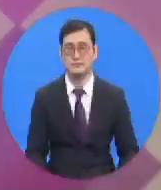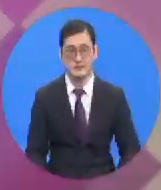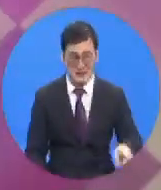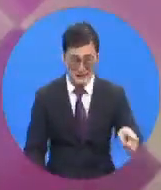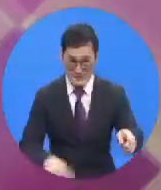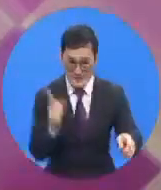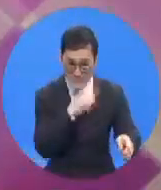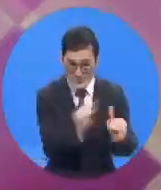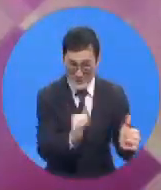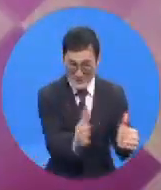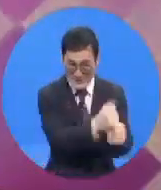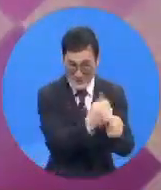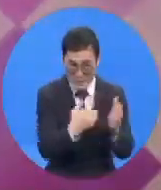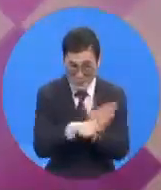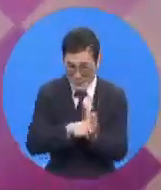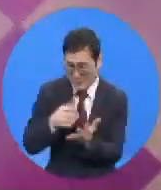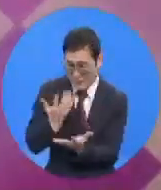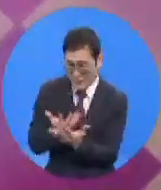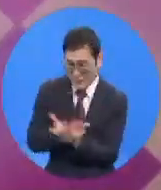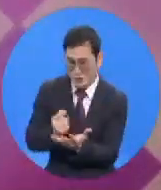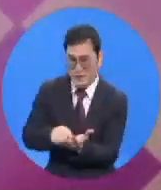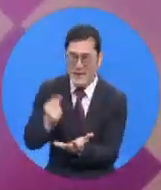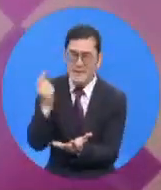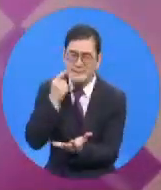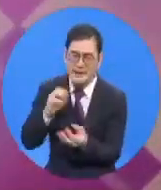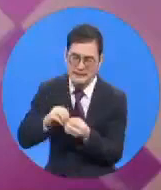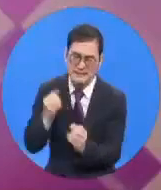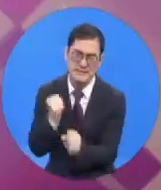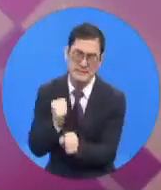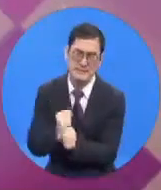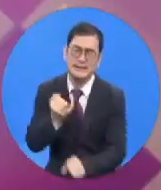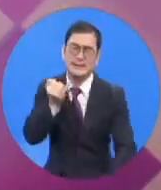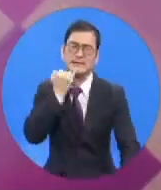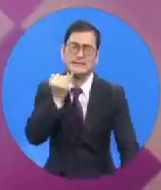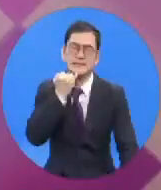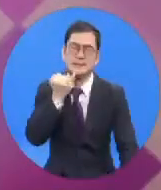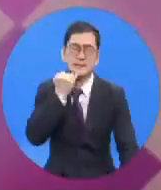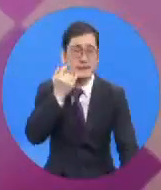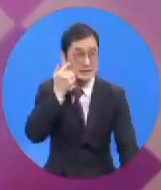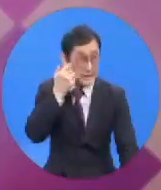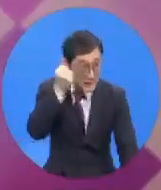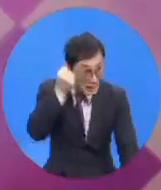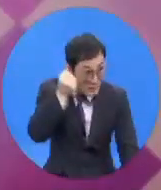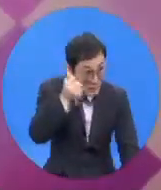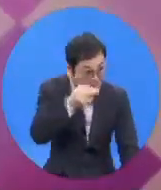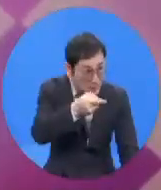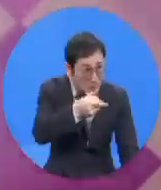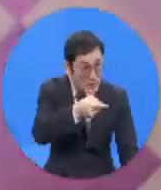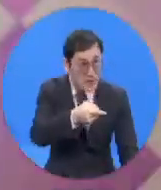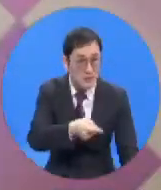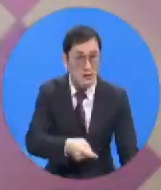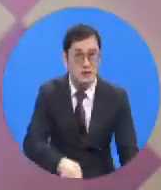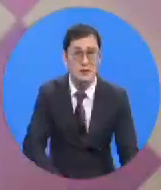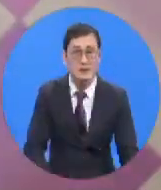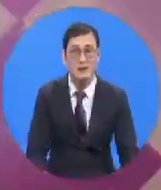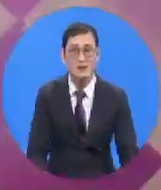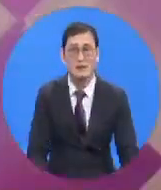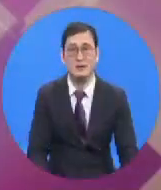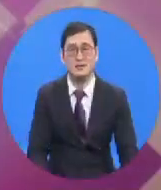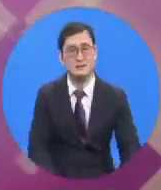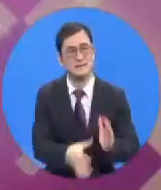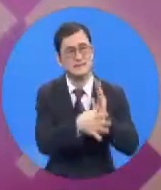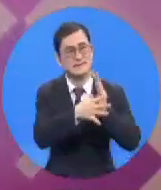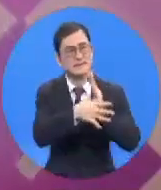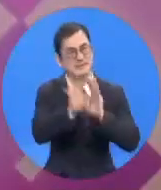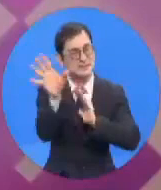놈 잡겠다면서 그까지 서류나 영장이 무슨 대수냐 이렇게 얘기한 사람도 있다면 결국은 야만의 시대에